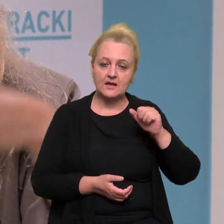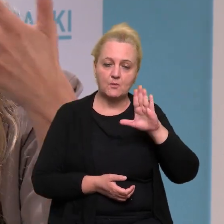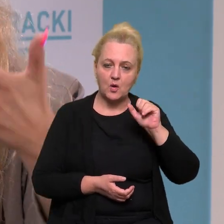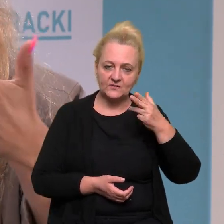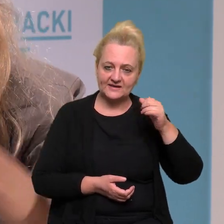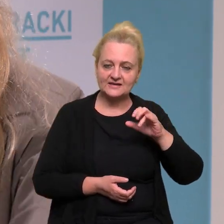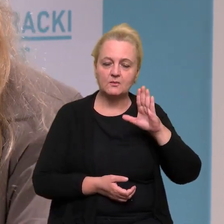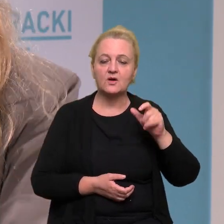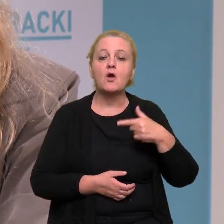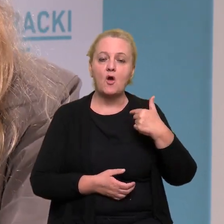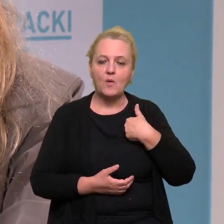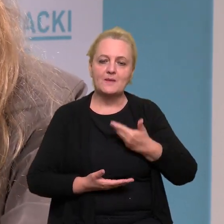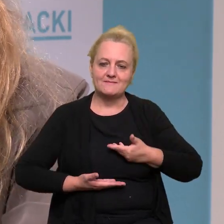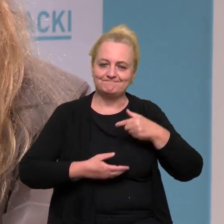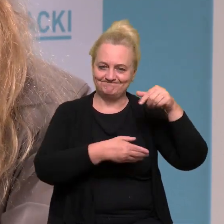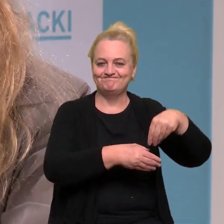która mnie ściągnęła do